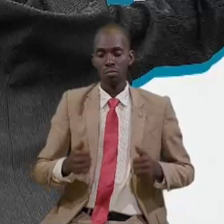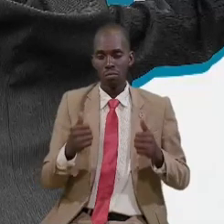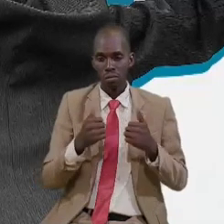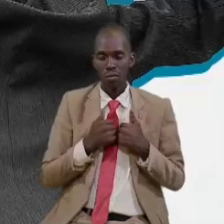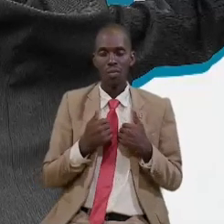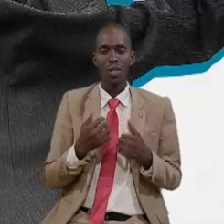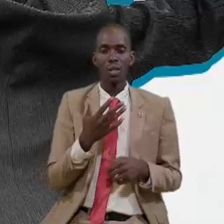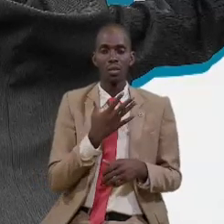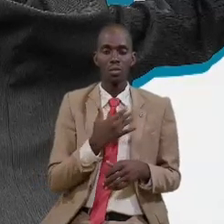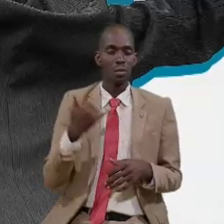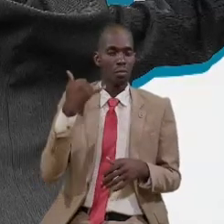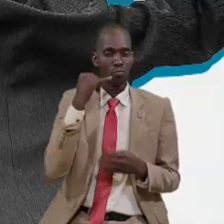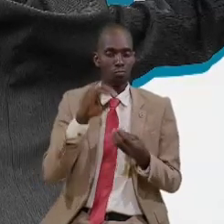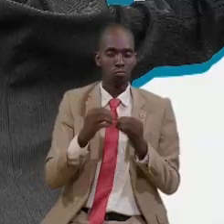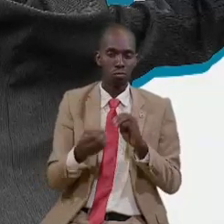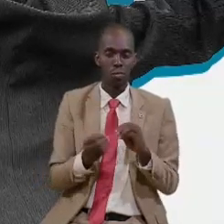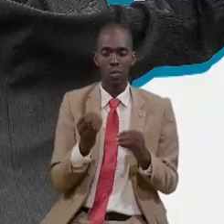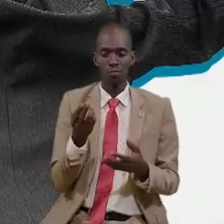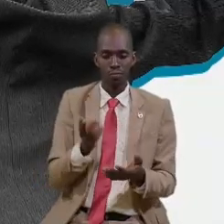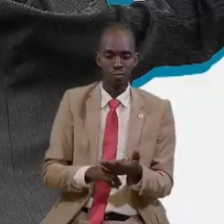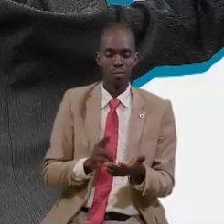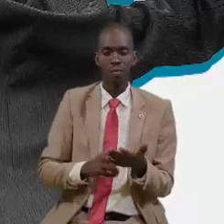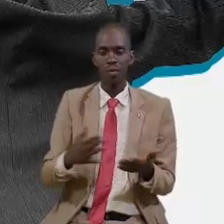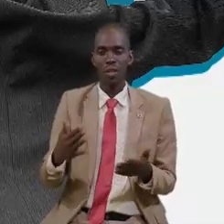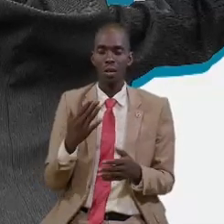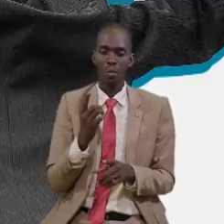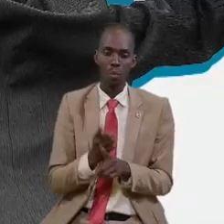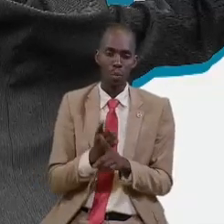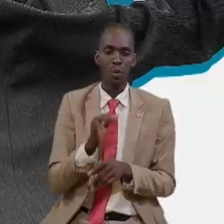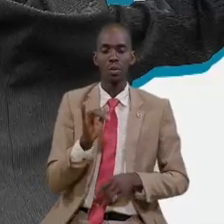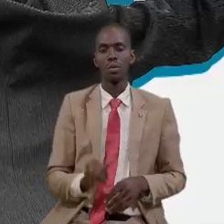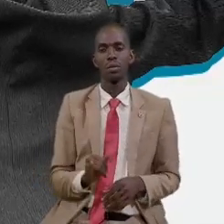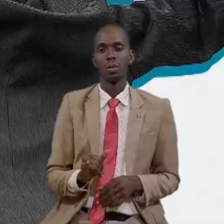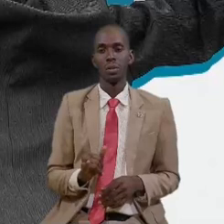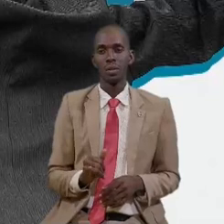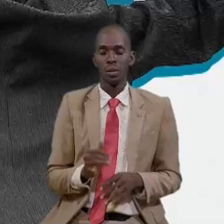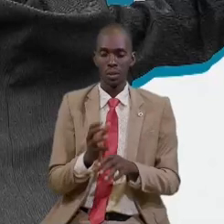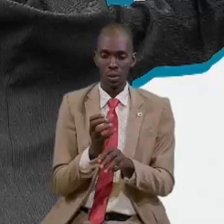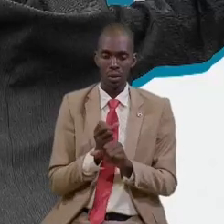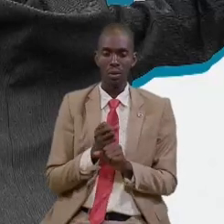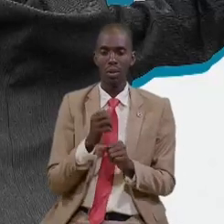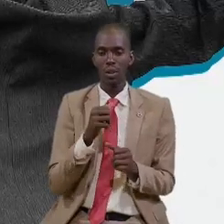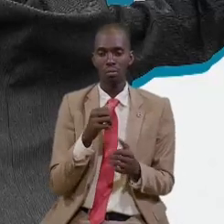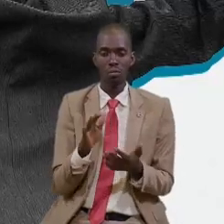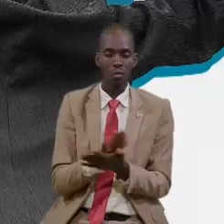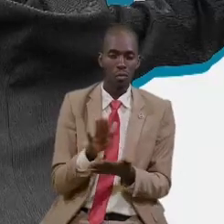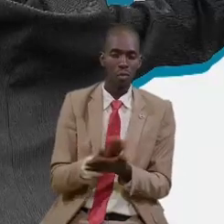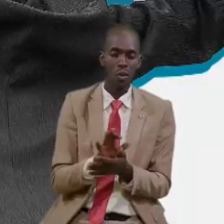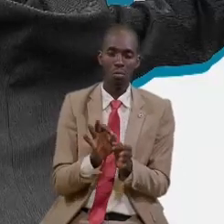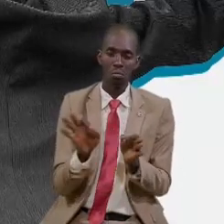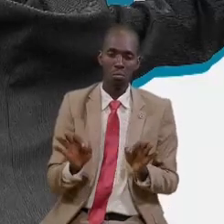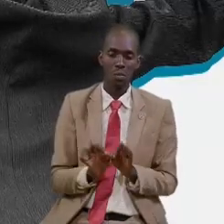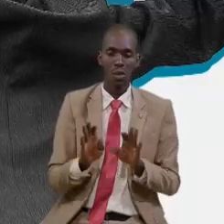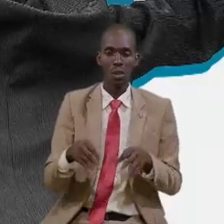aider. La force du grand lion en vous va détruire le faux lion. Si vous êtes